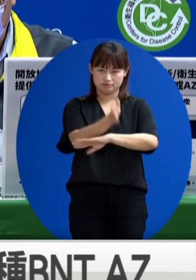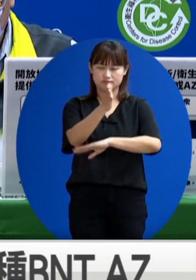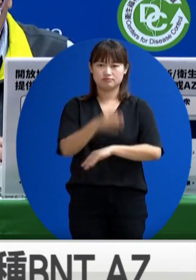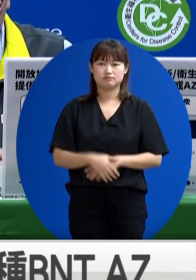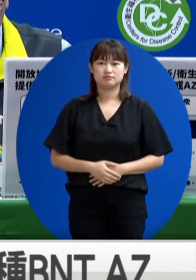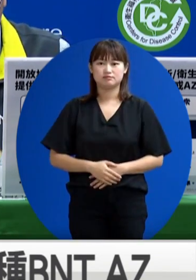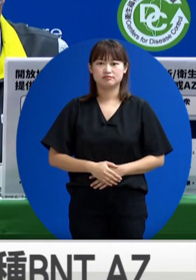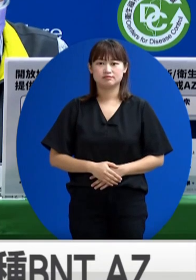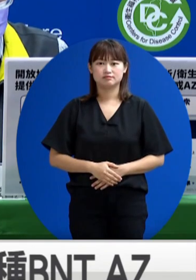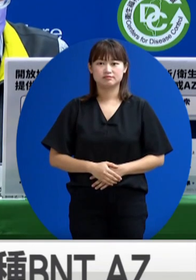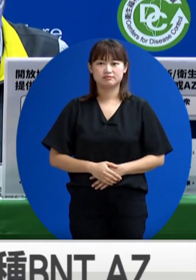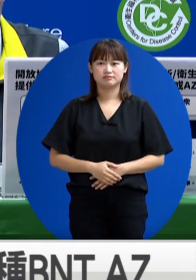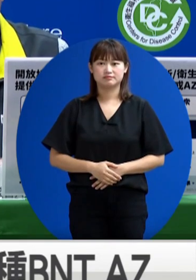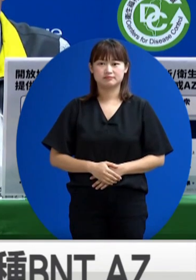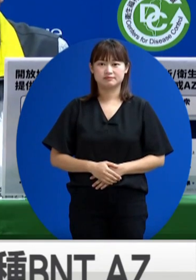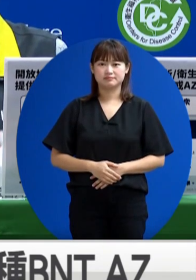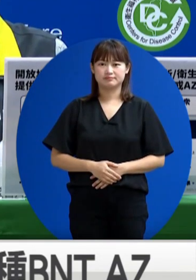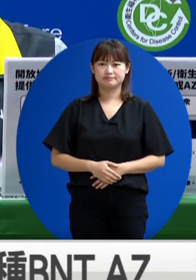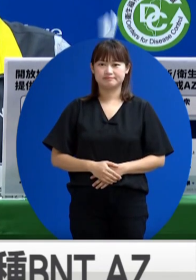那